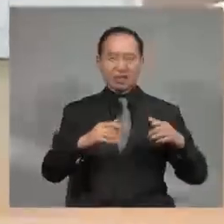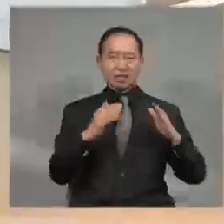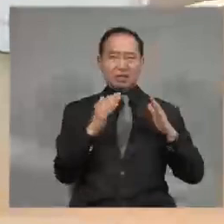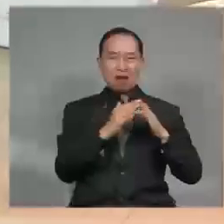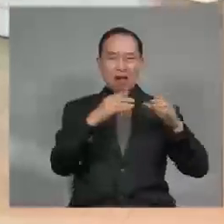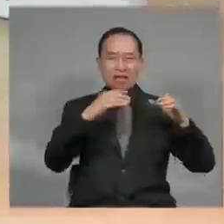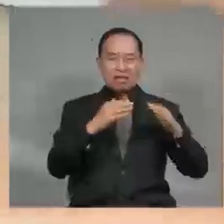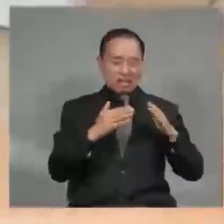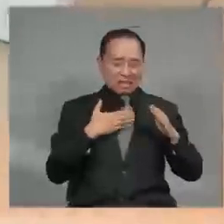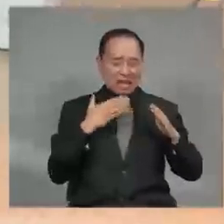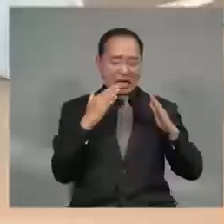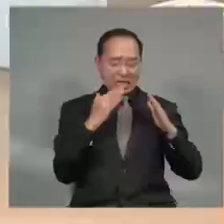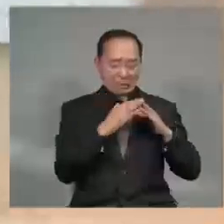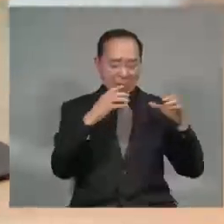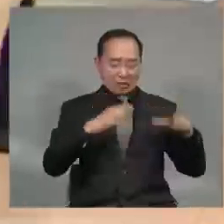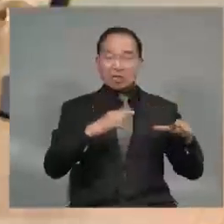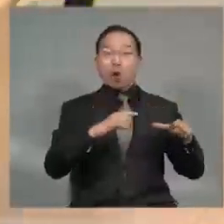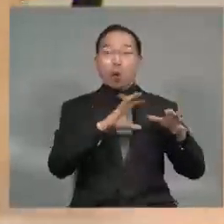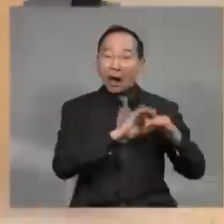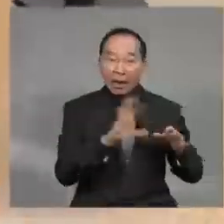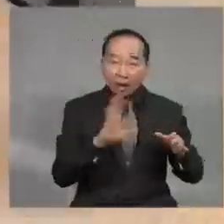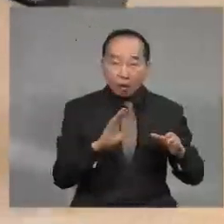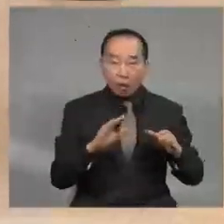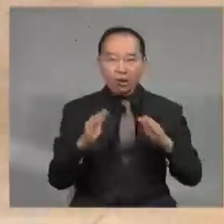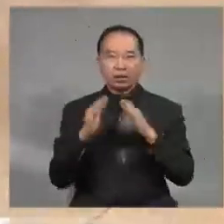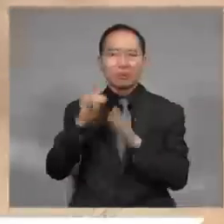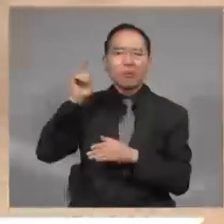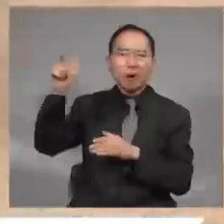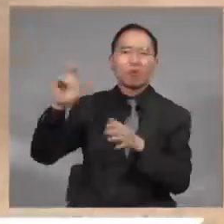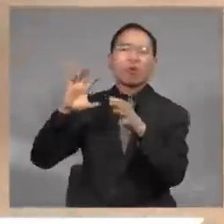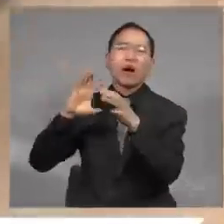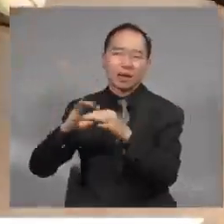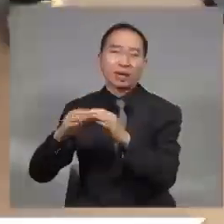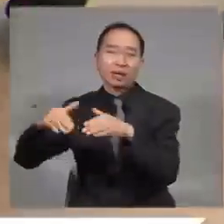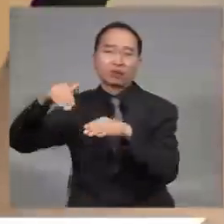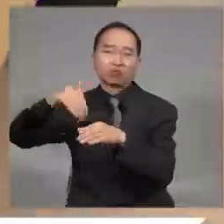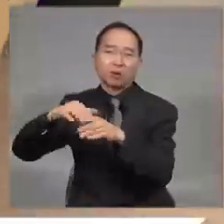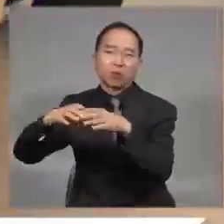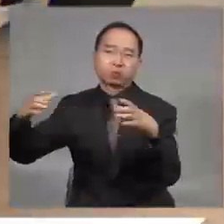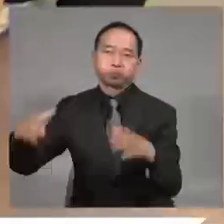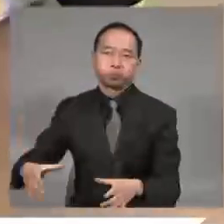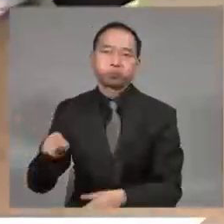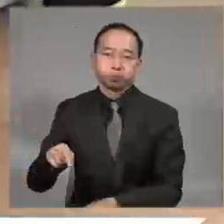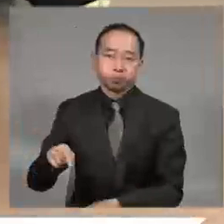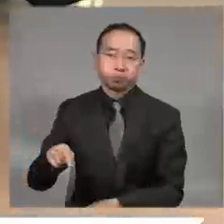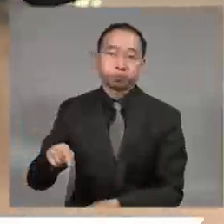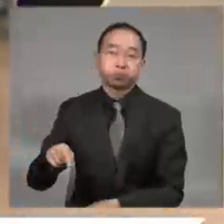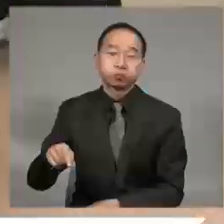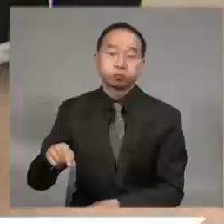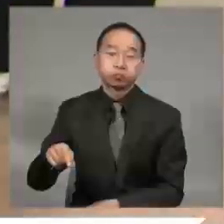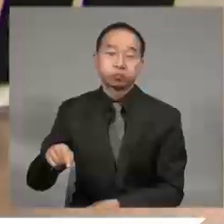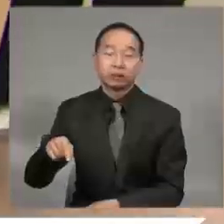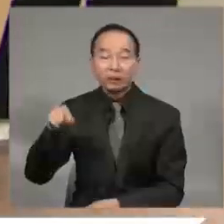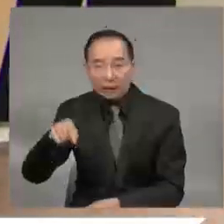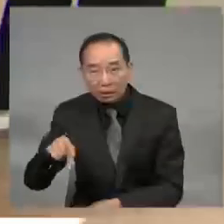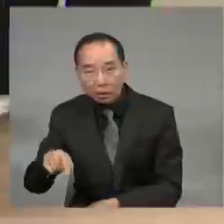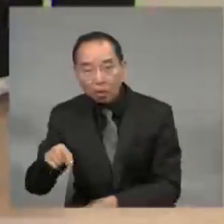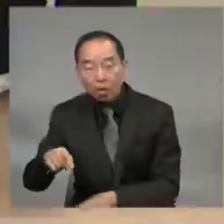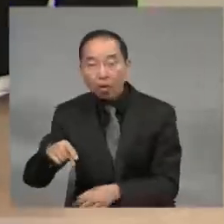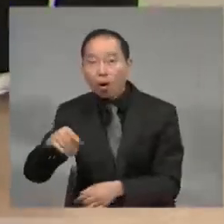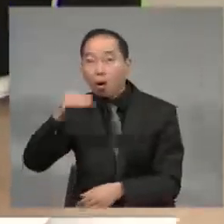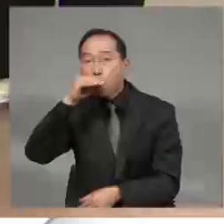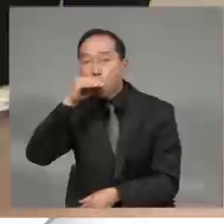지금 저기 옆에 보이는 박스가 반의 사전 투표함 그 안에 들어있는 회송용 봉투를 보관하는 운반